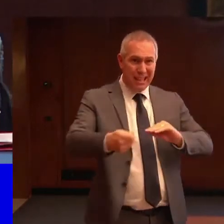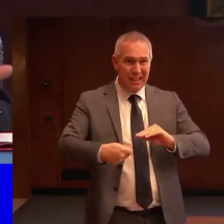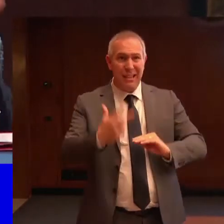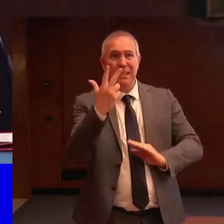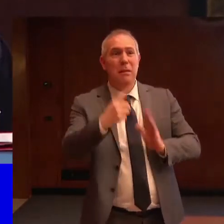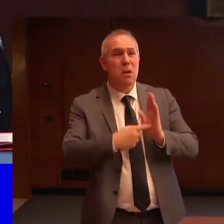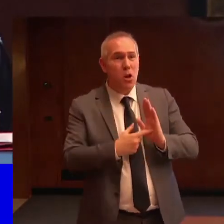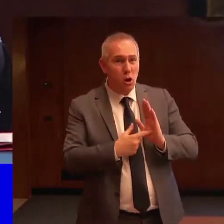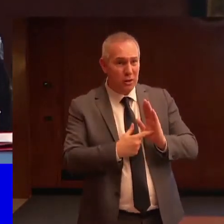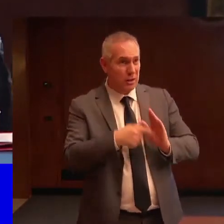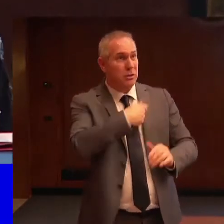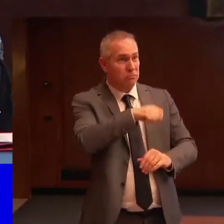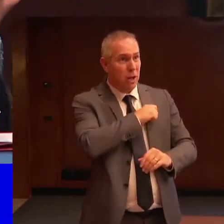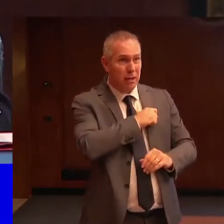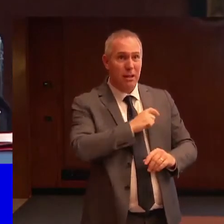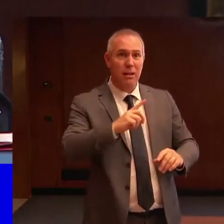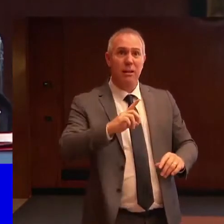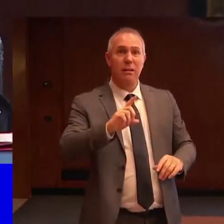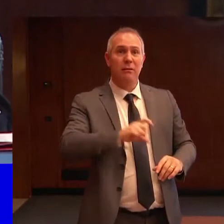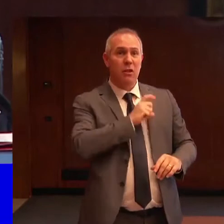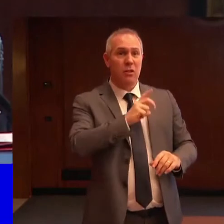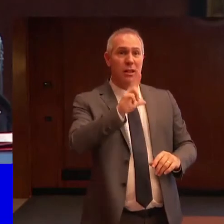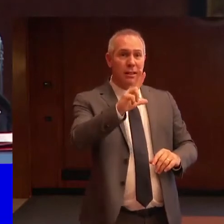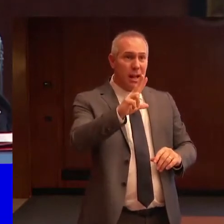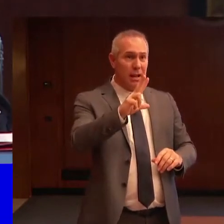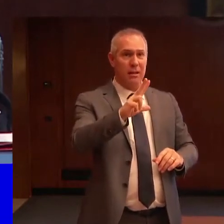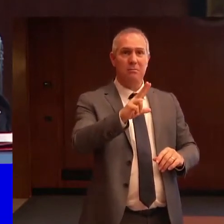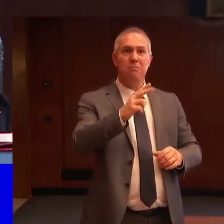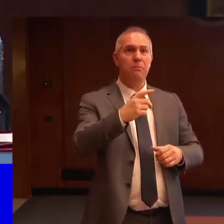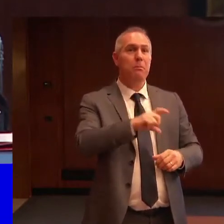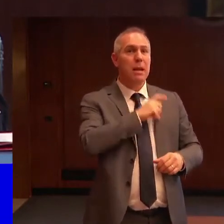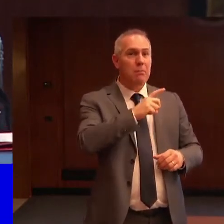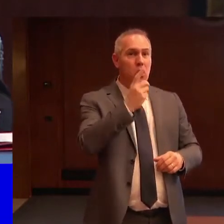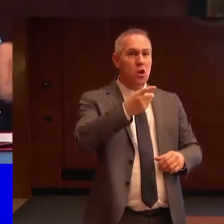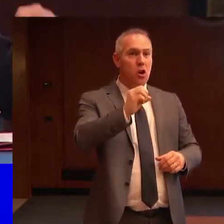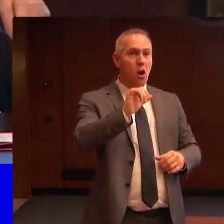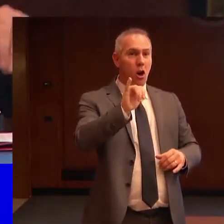Spagna, ha vinto 3 premi Goya, che sono l'equivalente dei nostri David di Donatello,